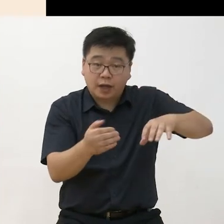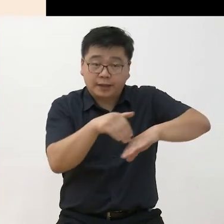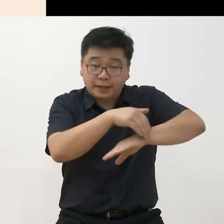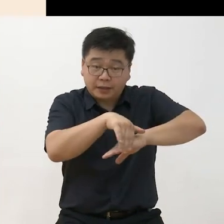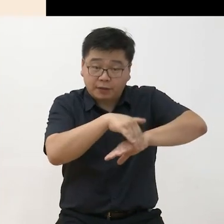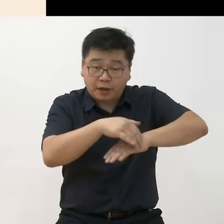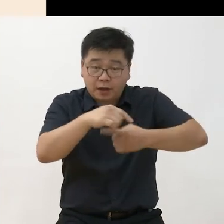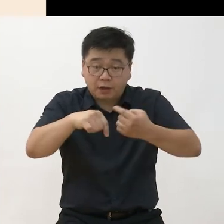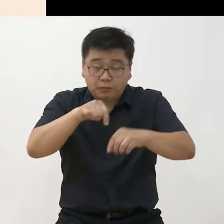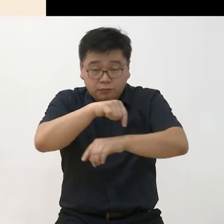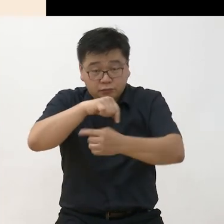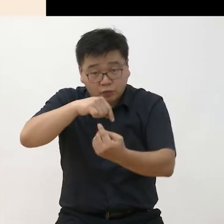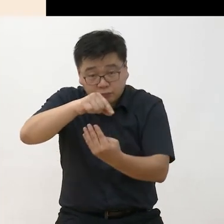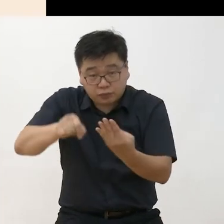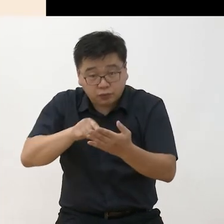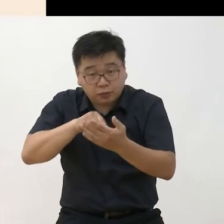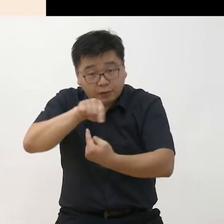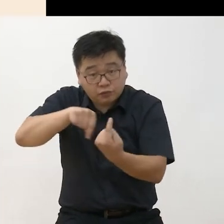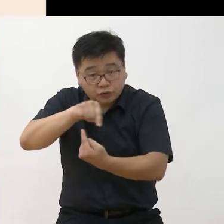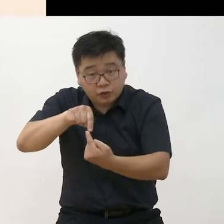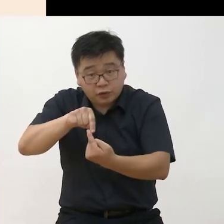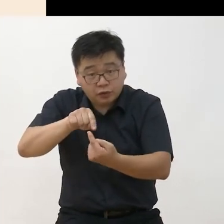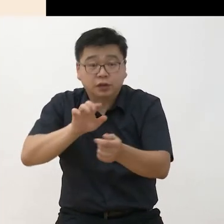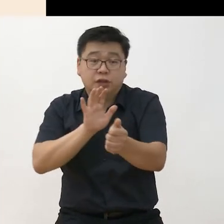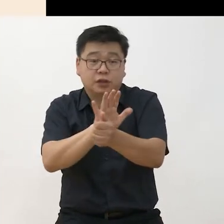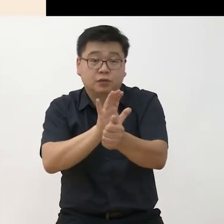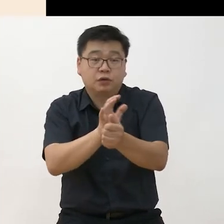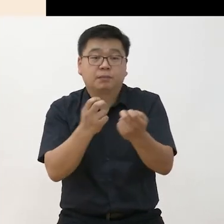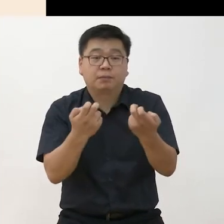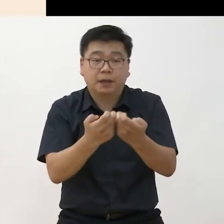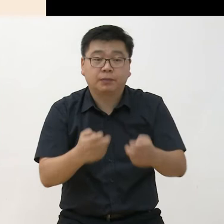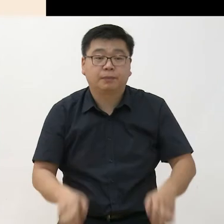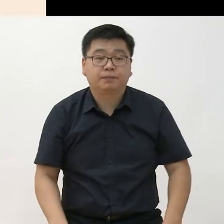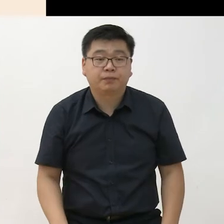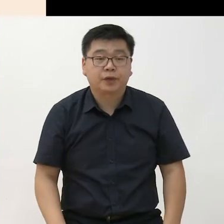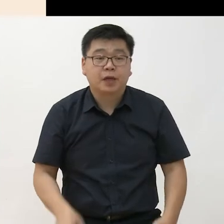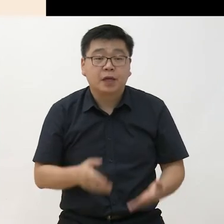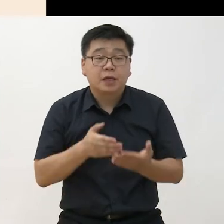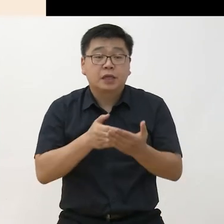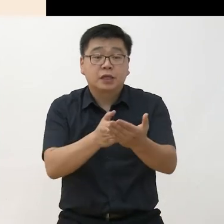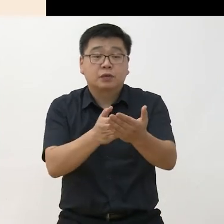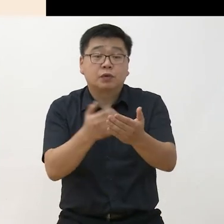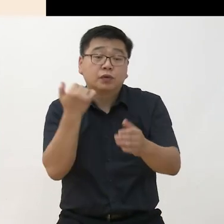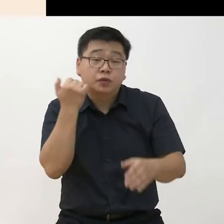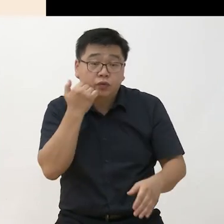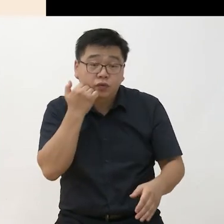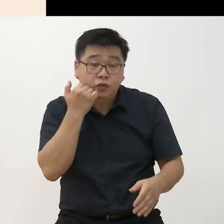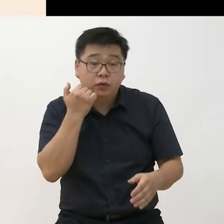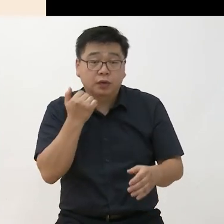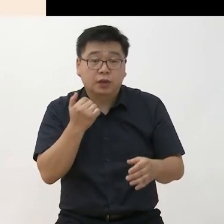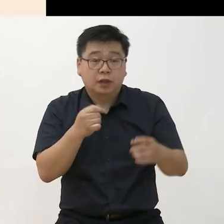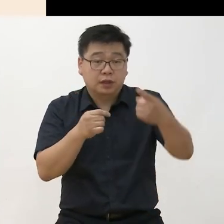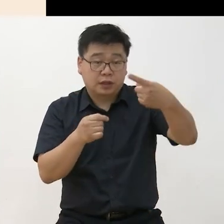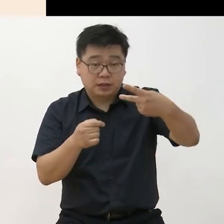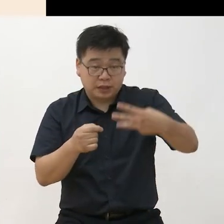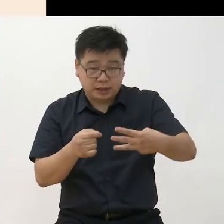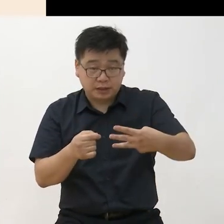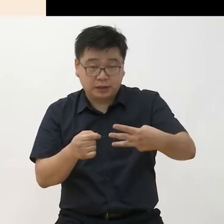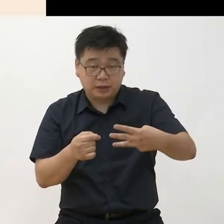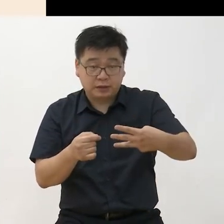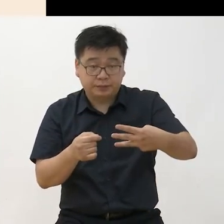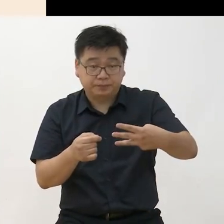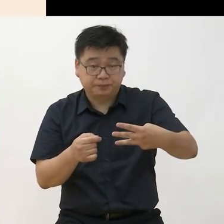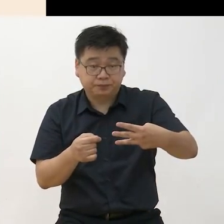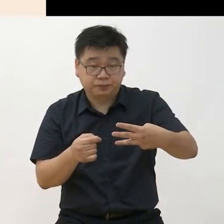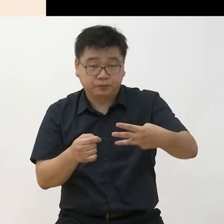전시나 프로그램을 운영하는 그러한 지원으로 보시면 되겠습니다. 그리고 이제 지원 신청 자격은 사업 유형이 크게 세 가지로 나눠져